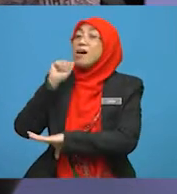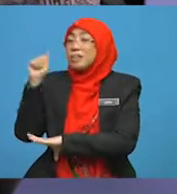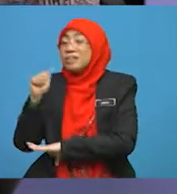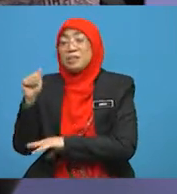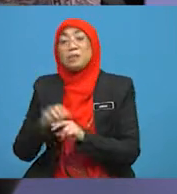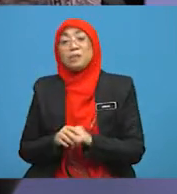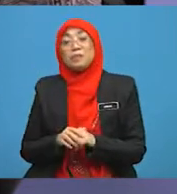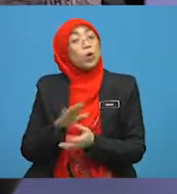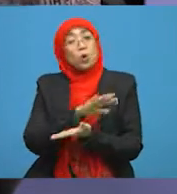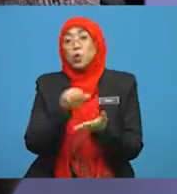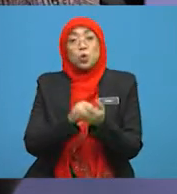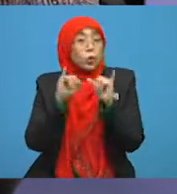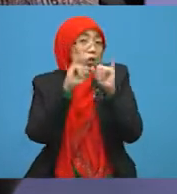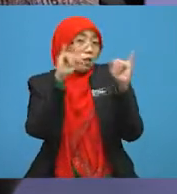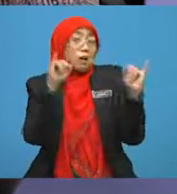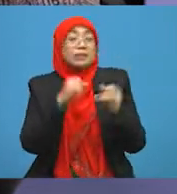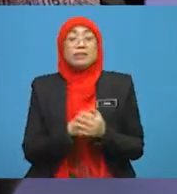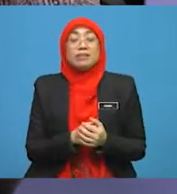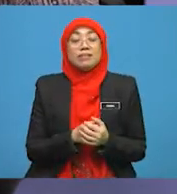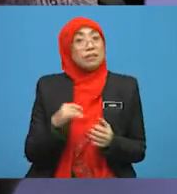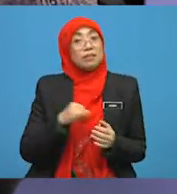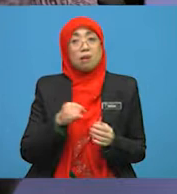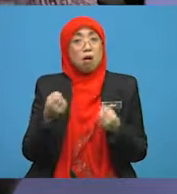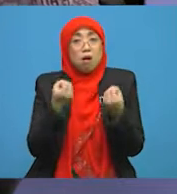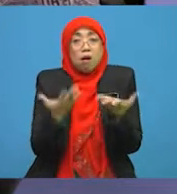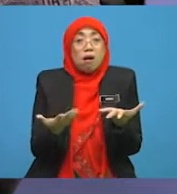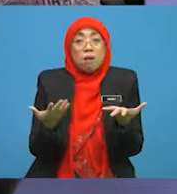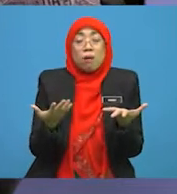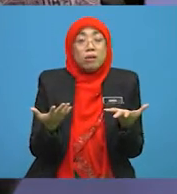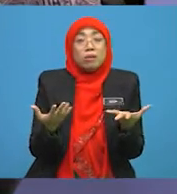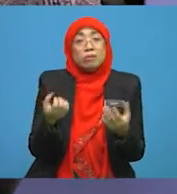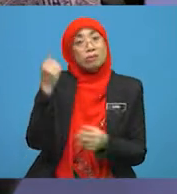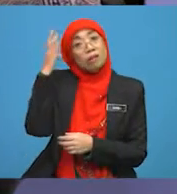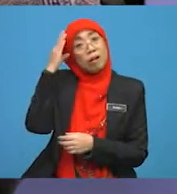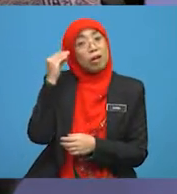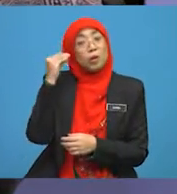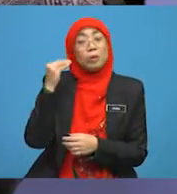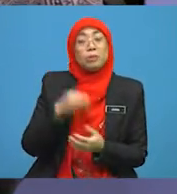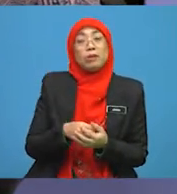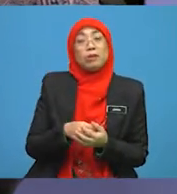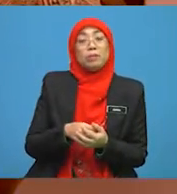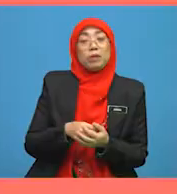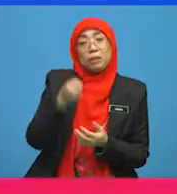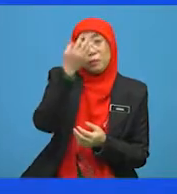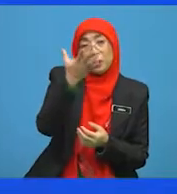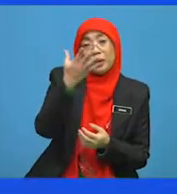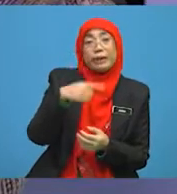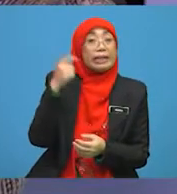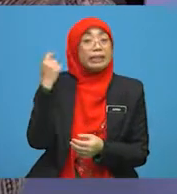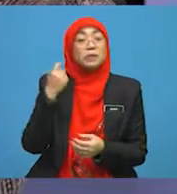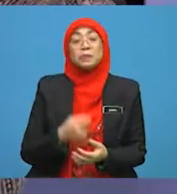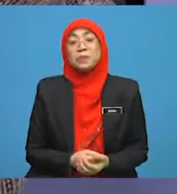penerangannya. Semoga para pelajar dapat manfaat daripada huraian Cikgu Azizah itu tadi.